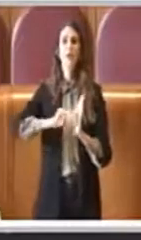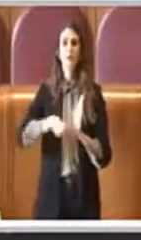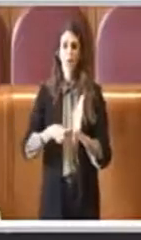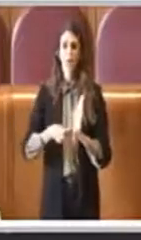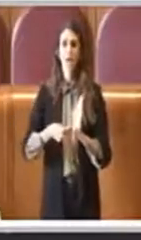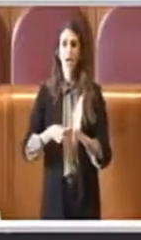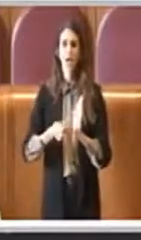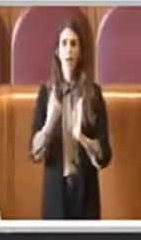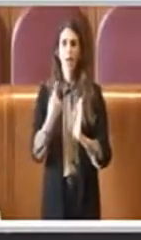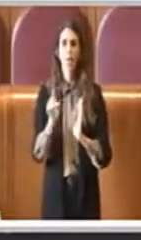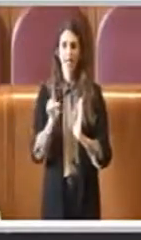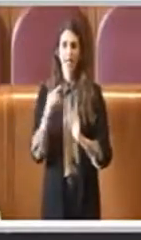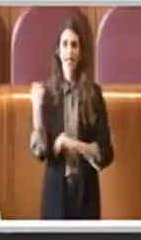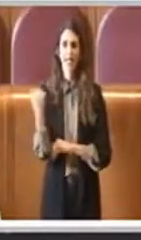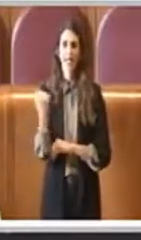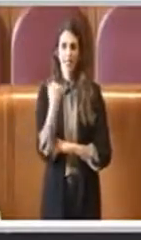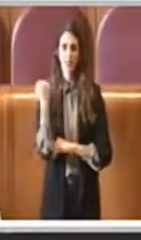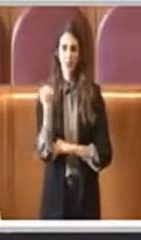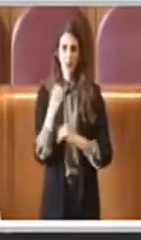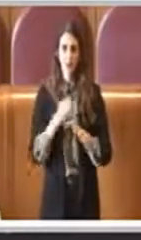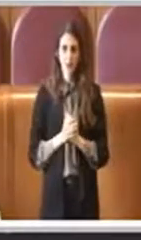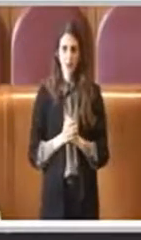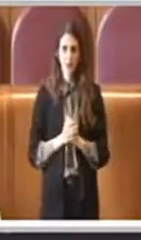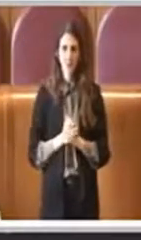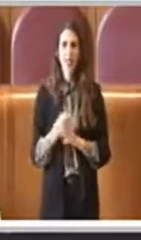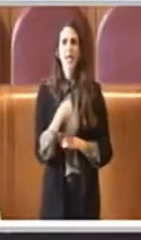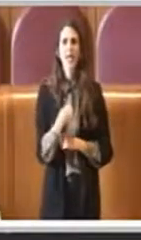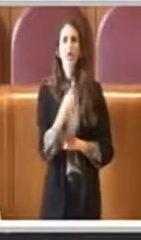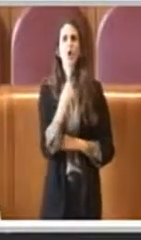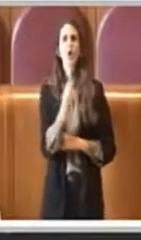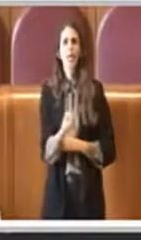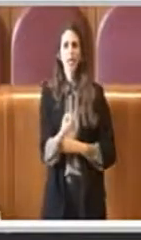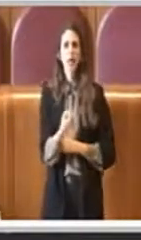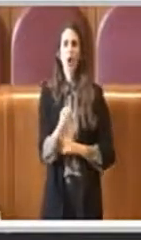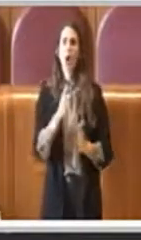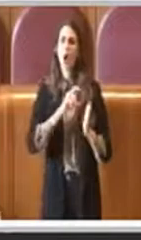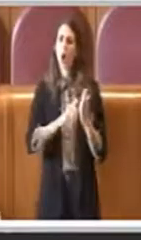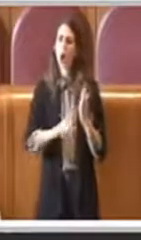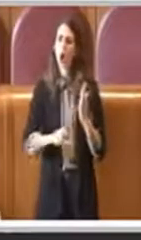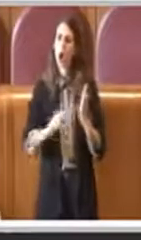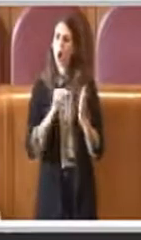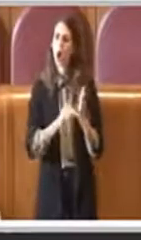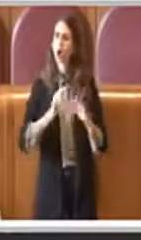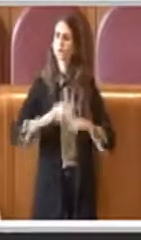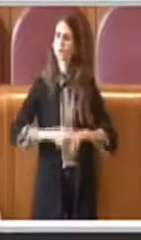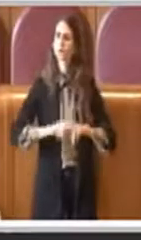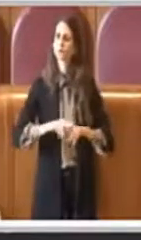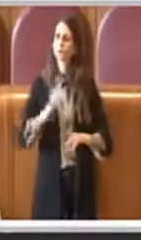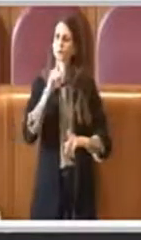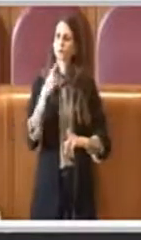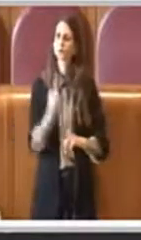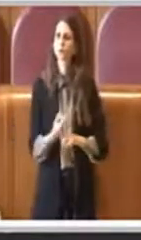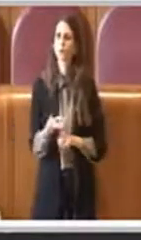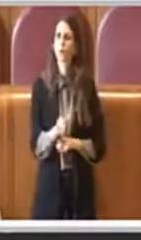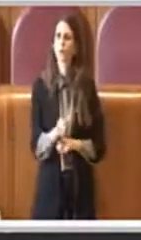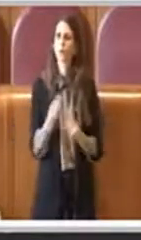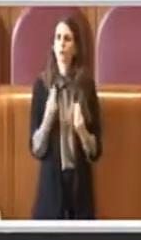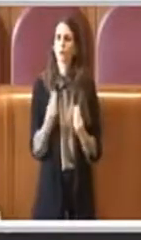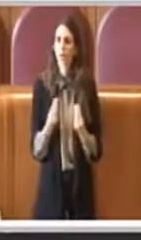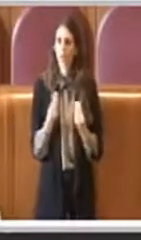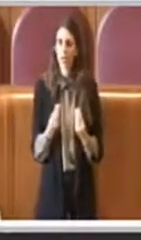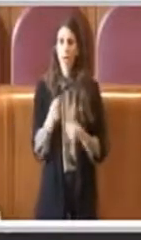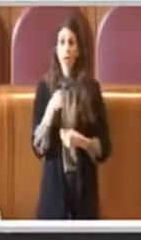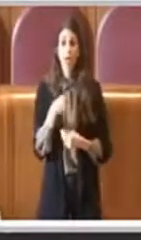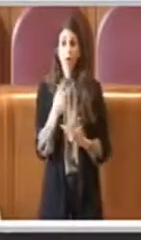appunto per espletare il servizio. Perché le ho detto che mantengo questo periodo? Nonostante comunque, lo